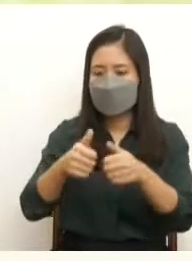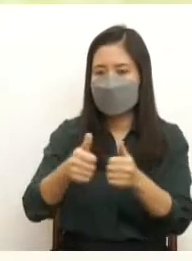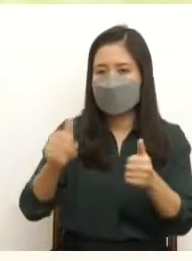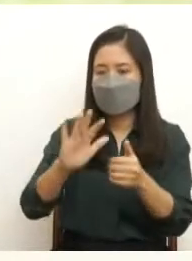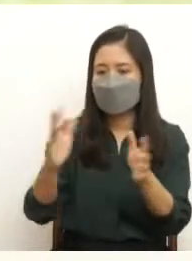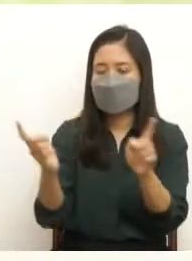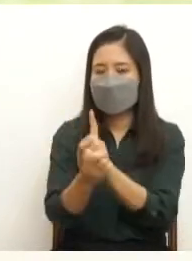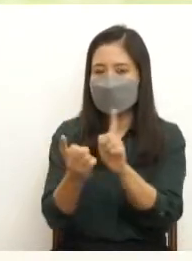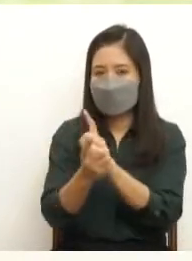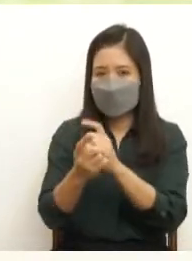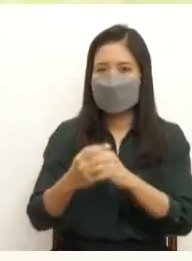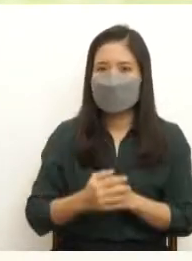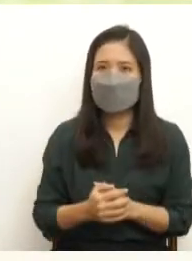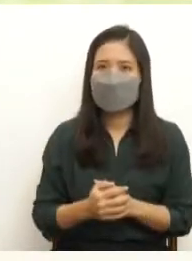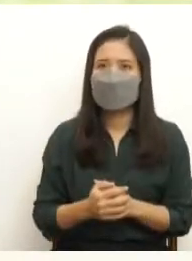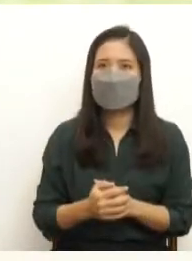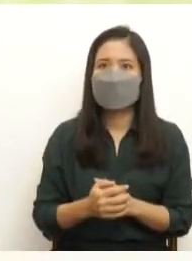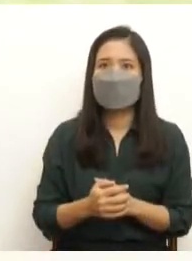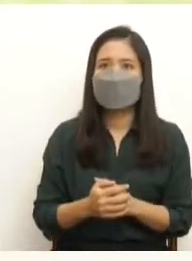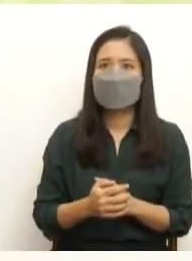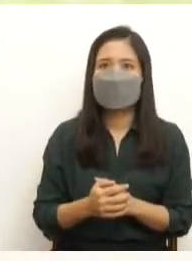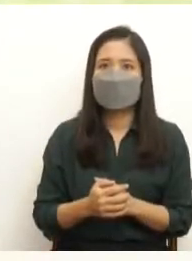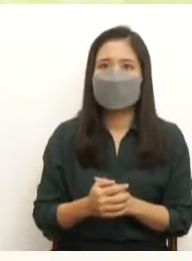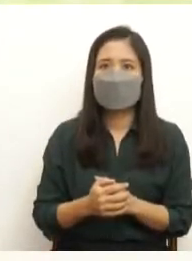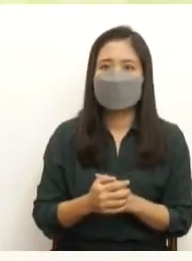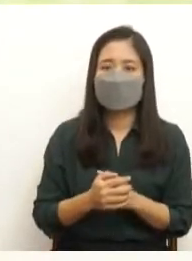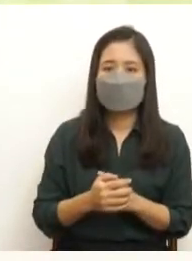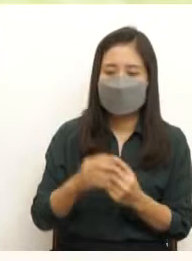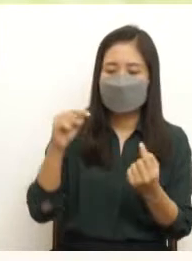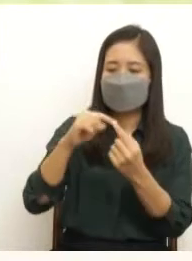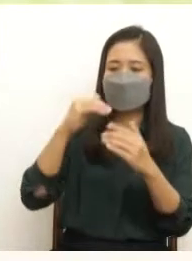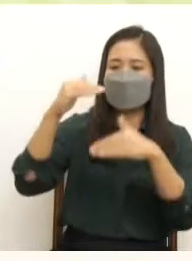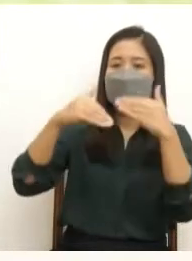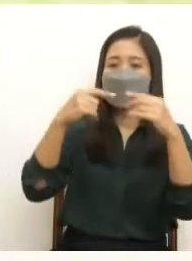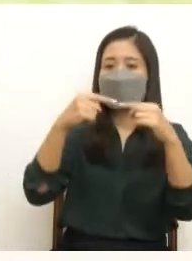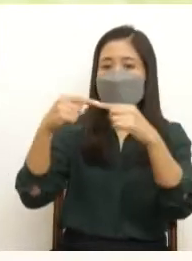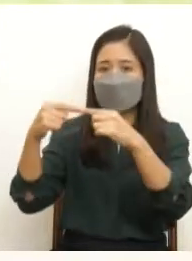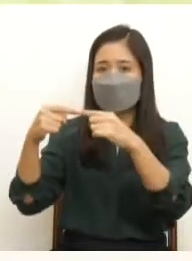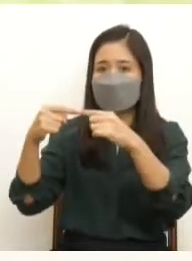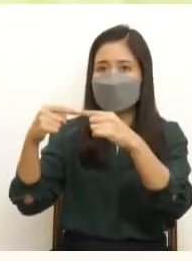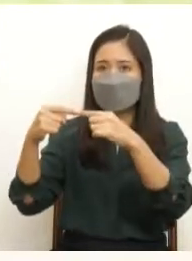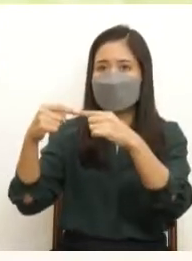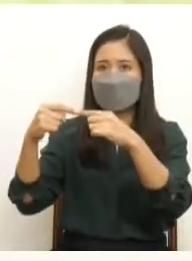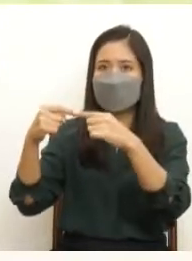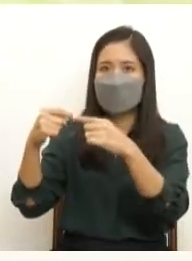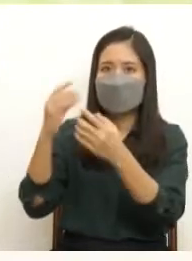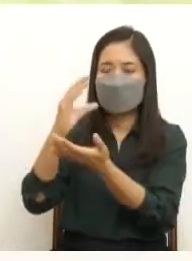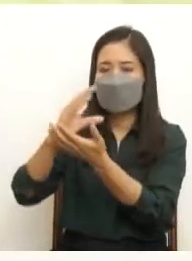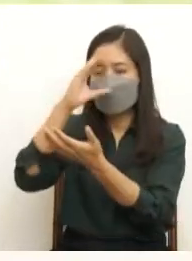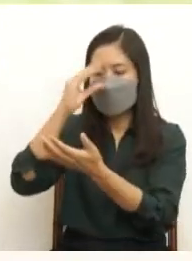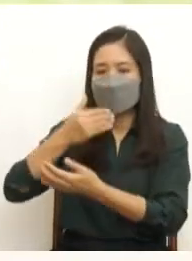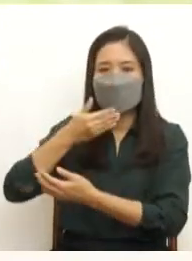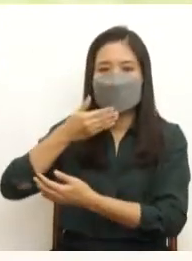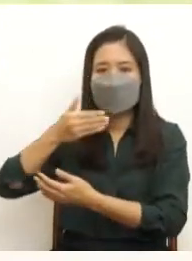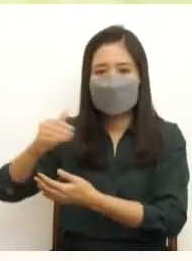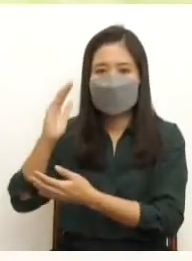ครับแล้วเพื่อที่จะพัฒนาต่อยอดให้เป็นแหล่งเรียนรู้ที่ยั่งยืนของชุมช